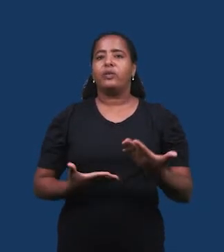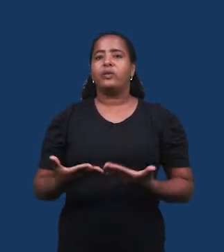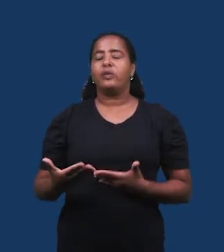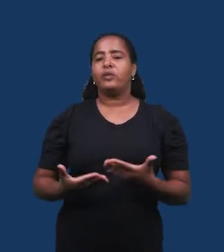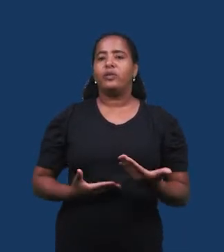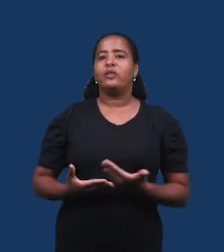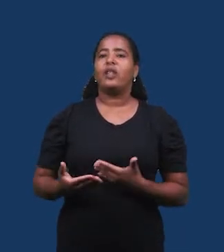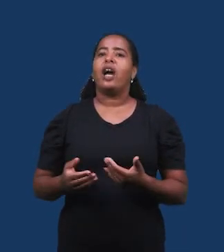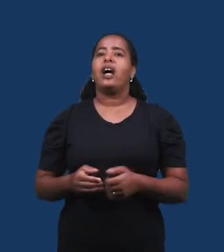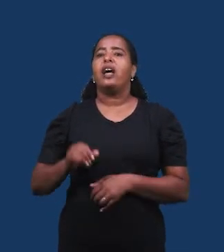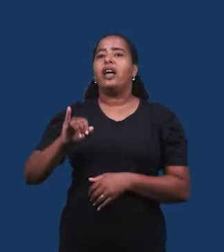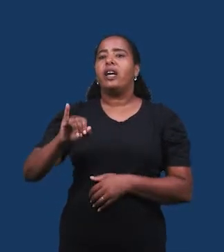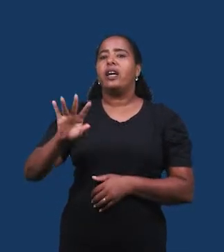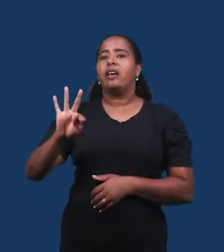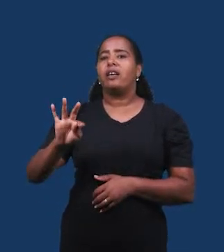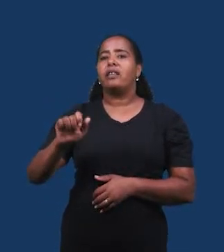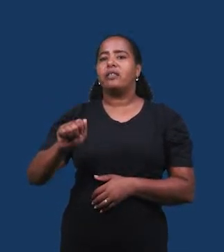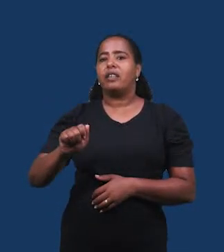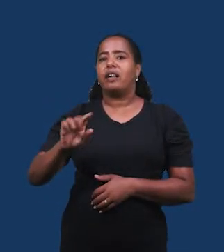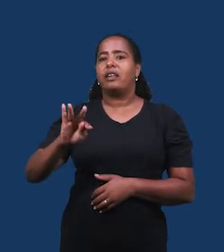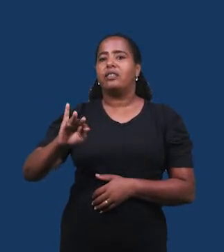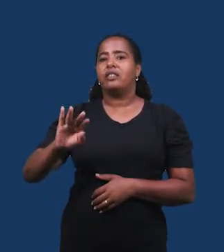Antônio Goulart Valadares.